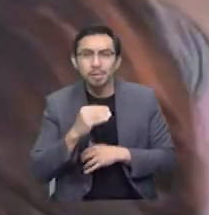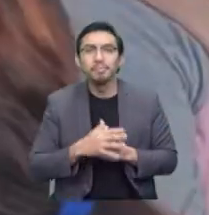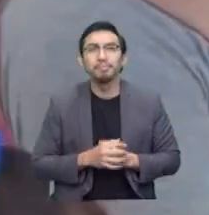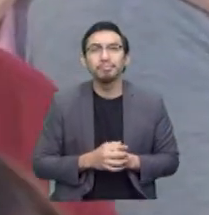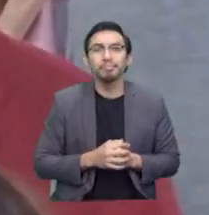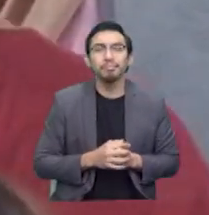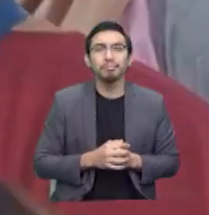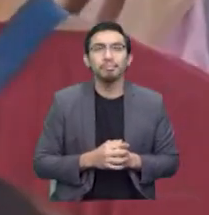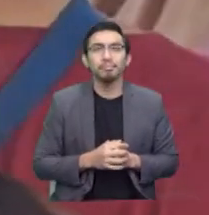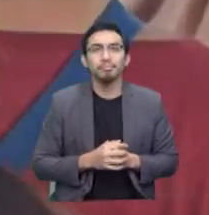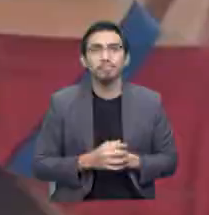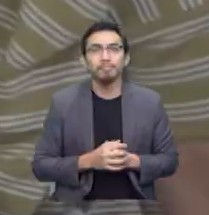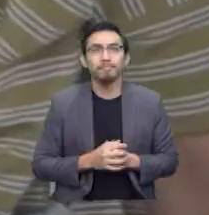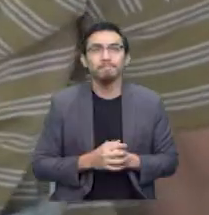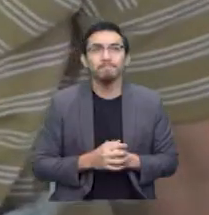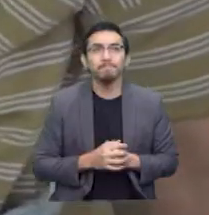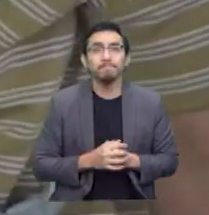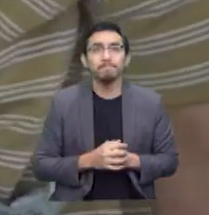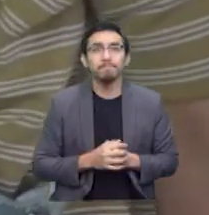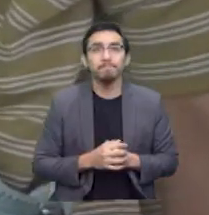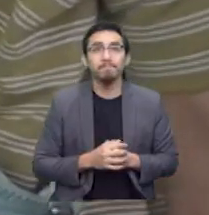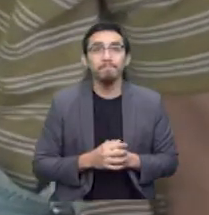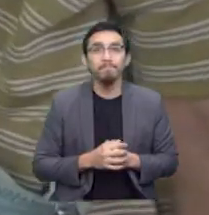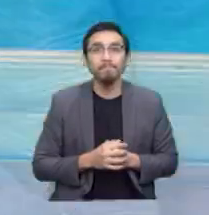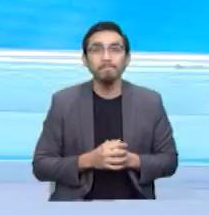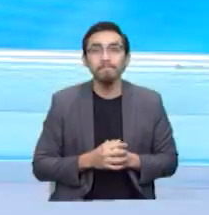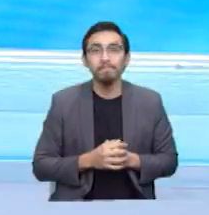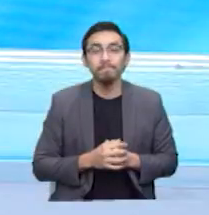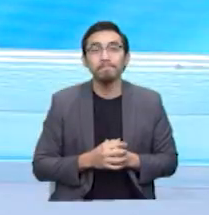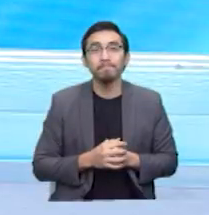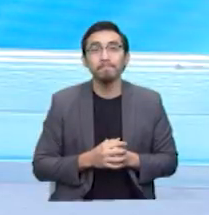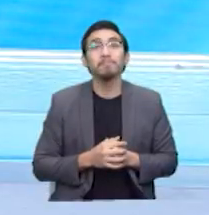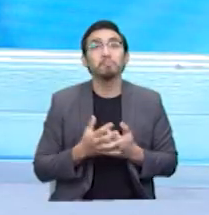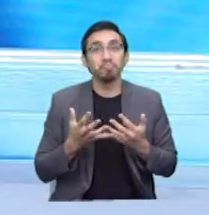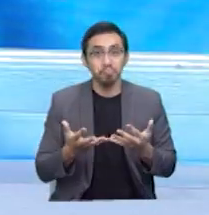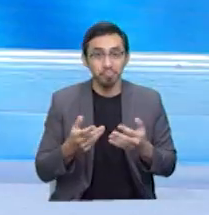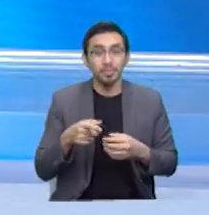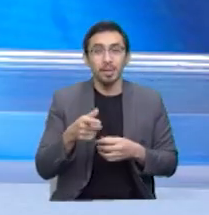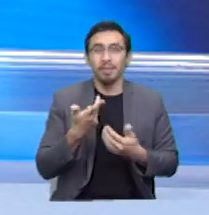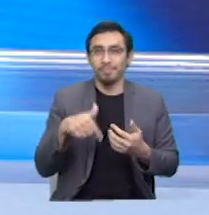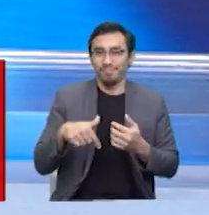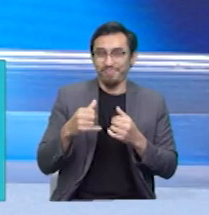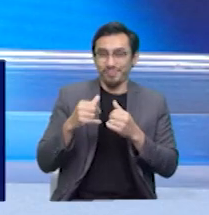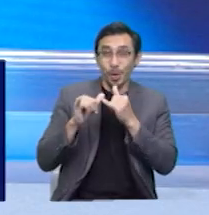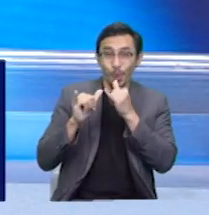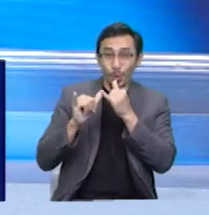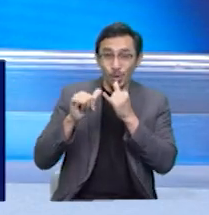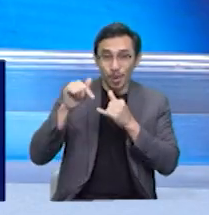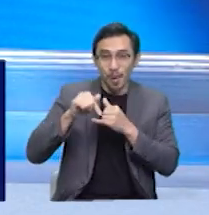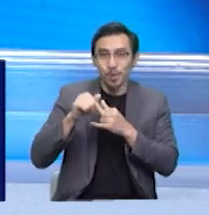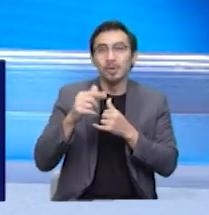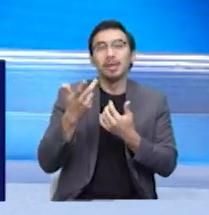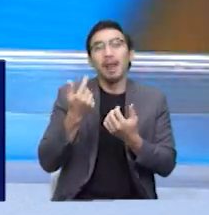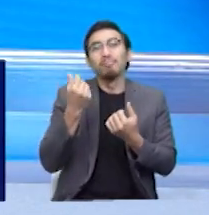Dari Jakarta dan Jember, Jawa Timur, Tim Liputan iNews melaporkan. Pemirsa, menghabiskan penghujung tahun biasanya diisi